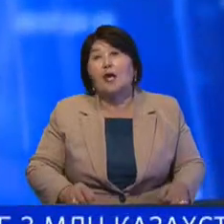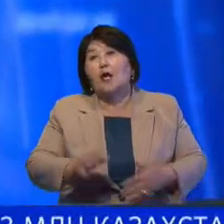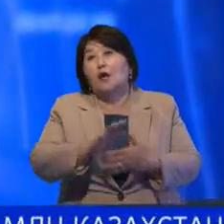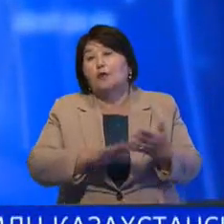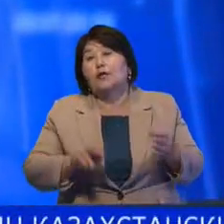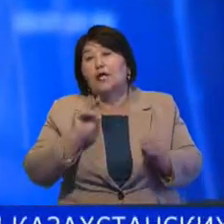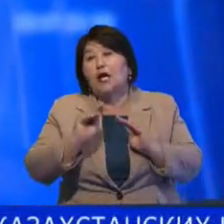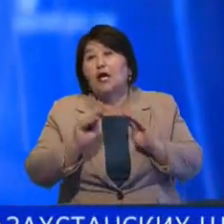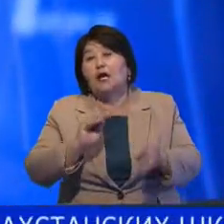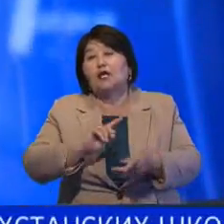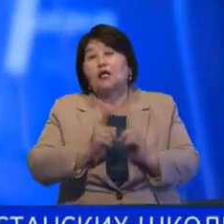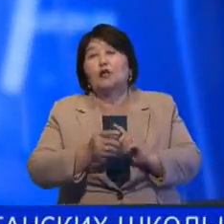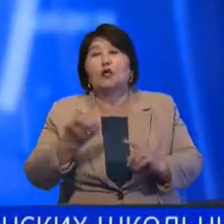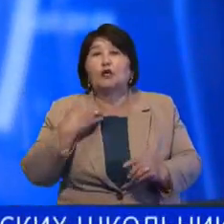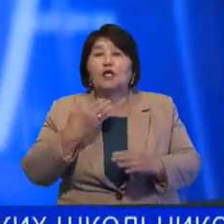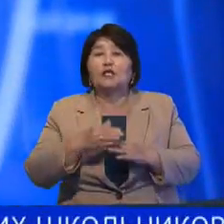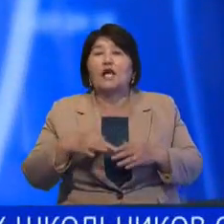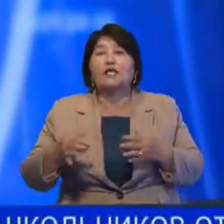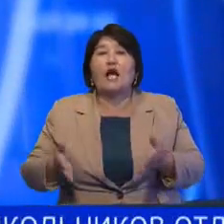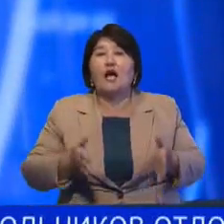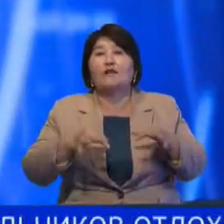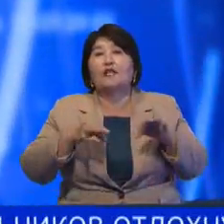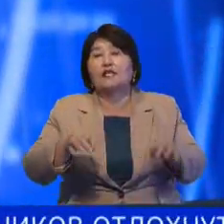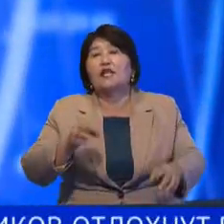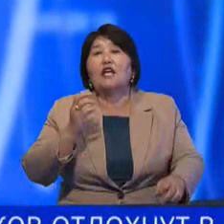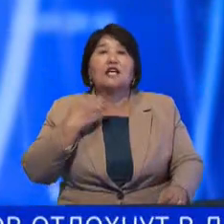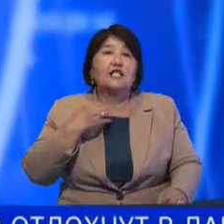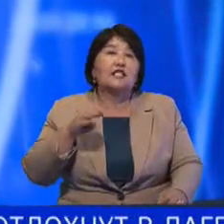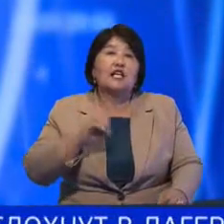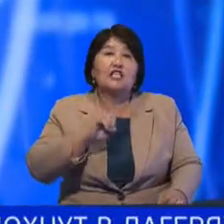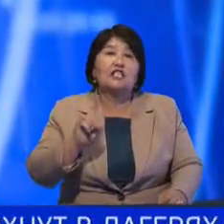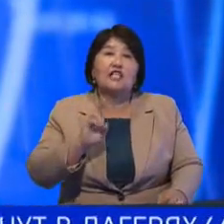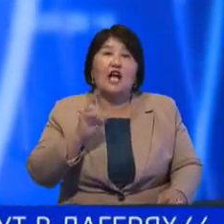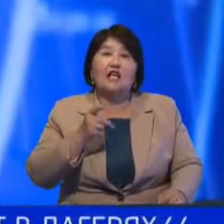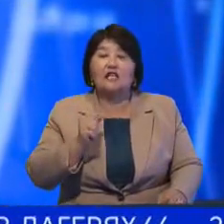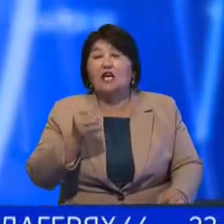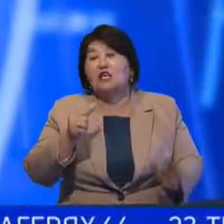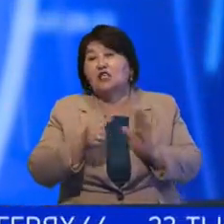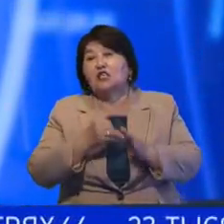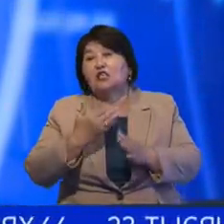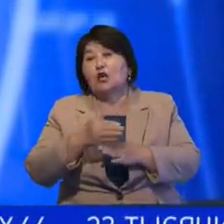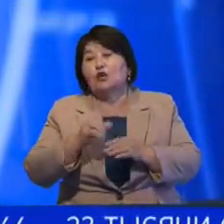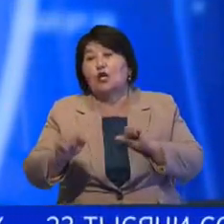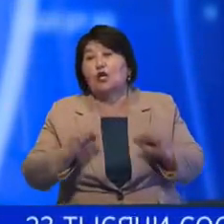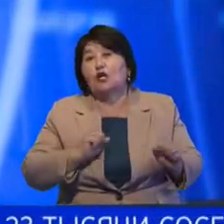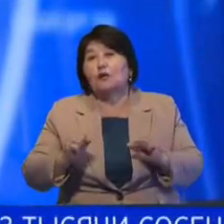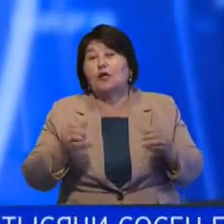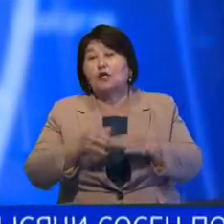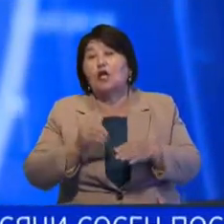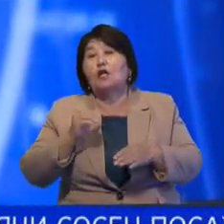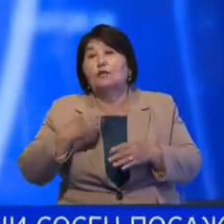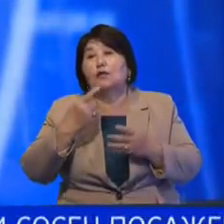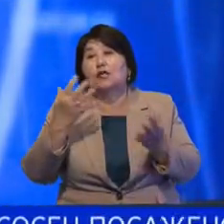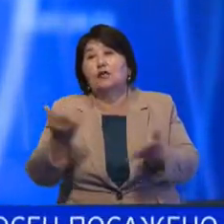продолжается реконструкция казлар денс части автотрассы казлар дажи с Каган подрядчик одного из шести участков был определён позже всех в